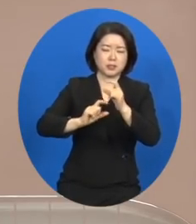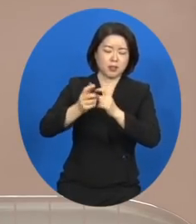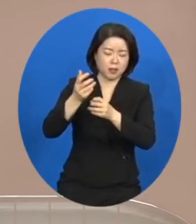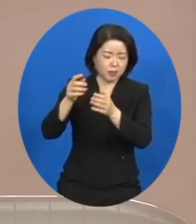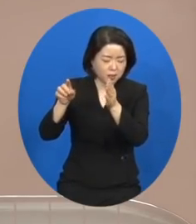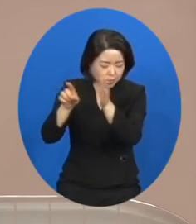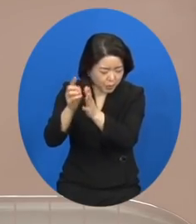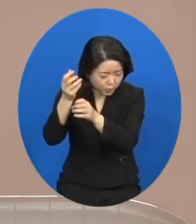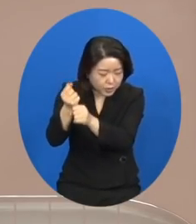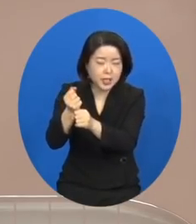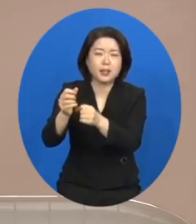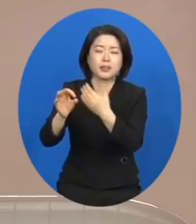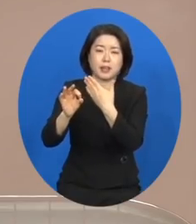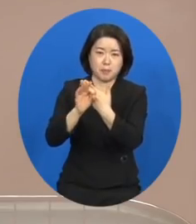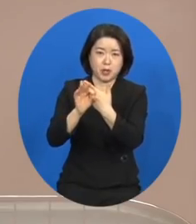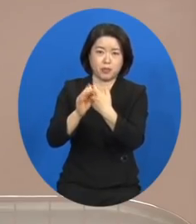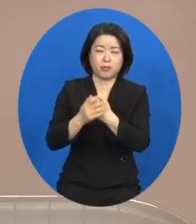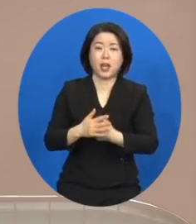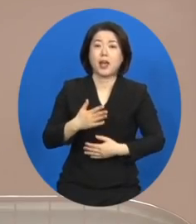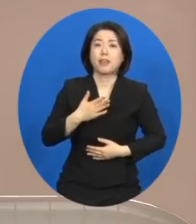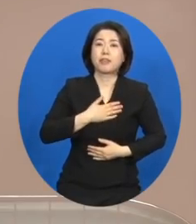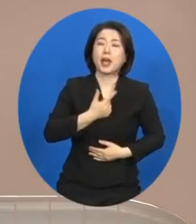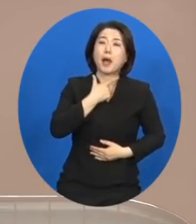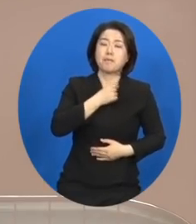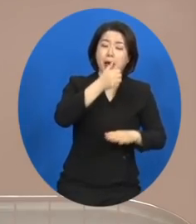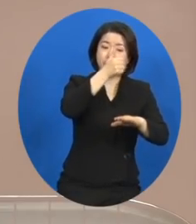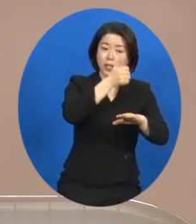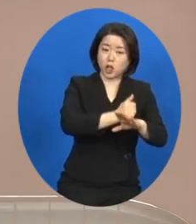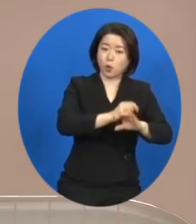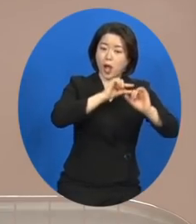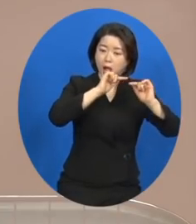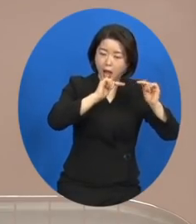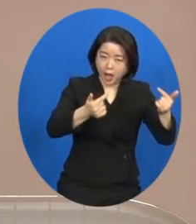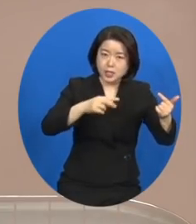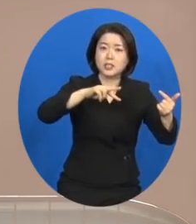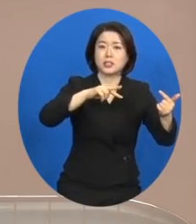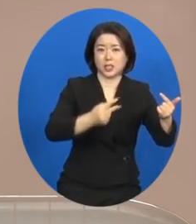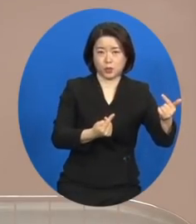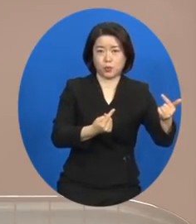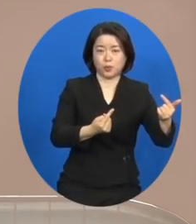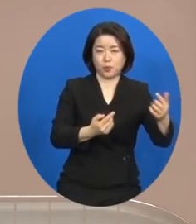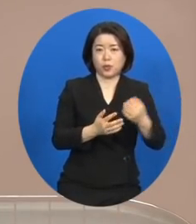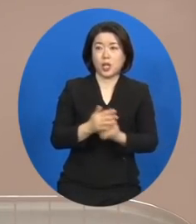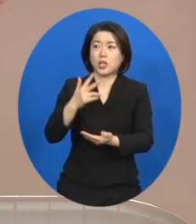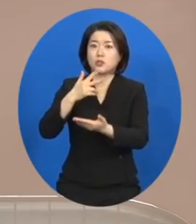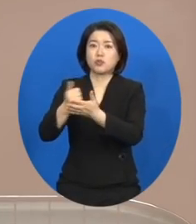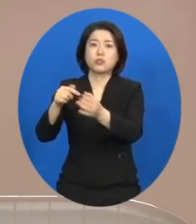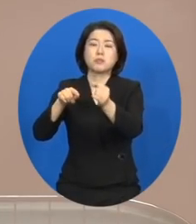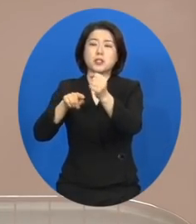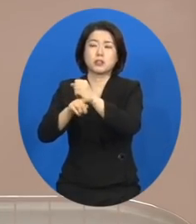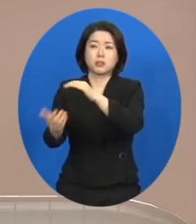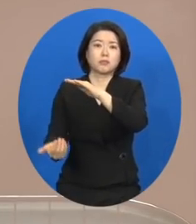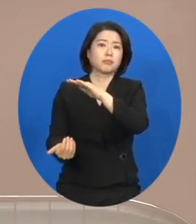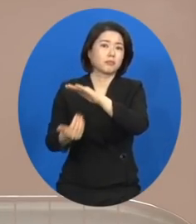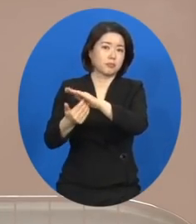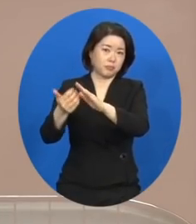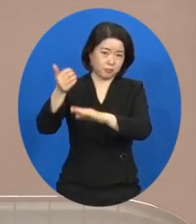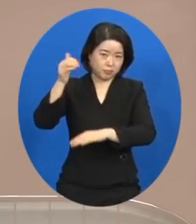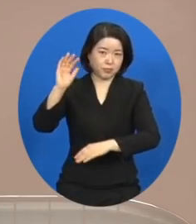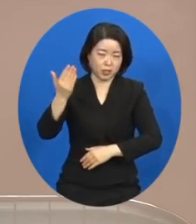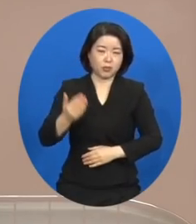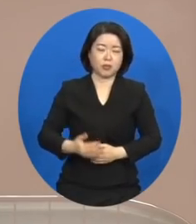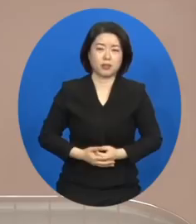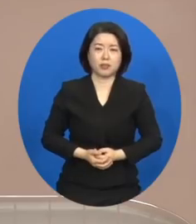되었다면 설령 내가 바랬던 결과가 아닐지라도 주님의 뜻이 성취된 것이다.